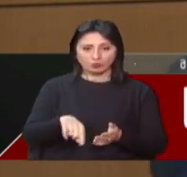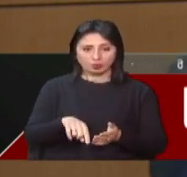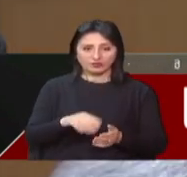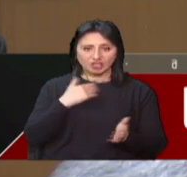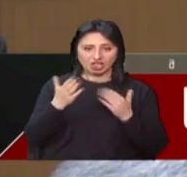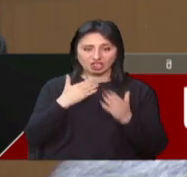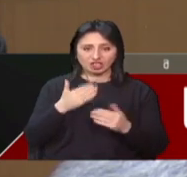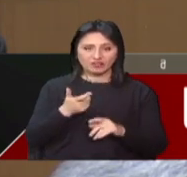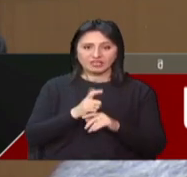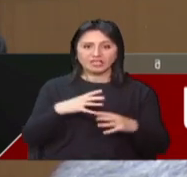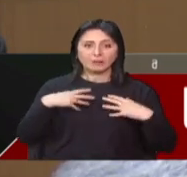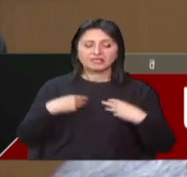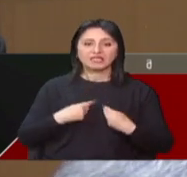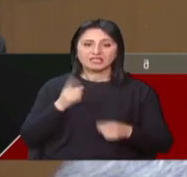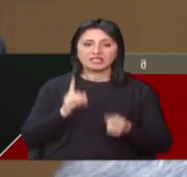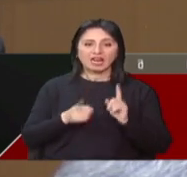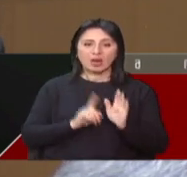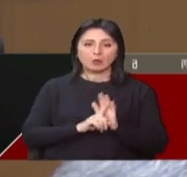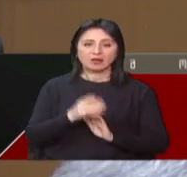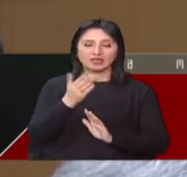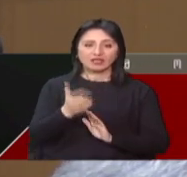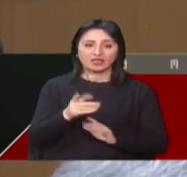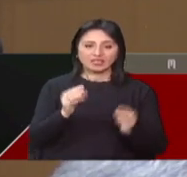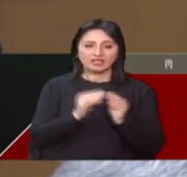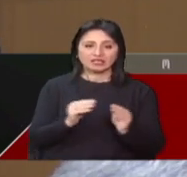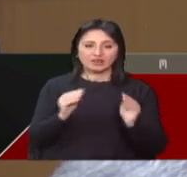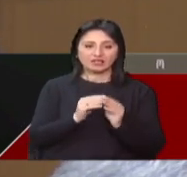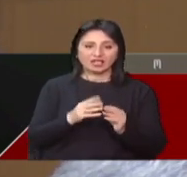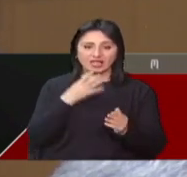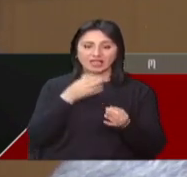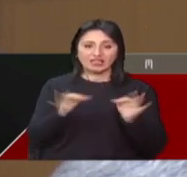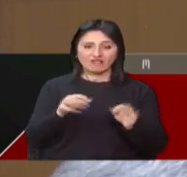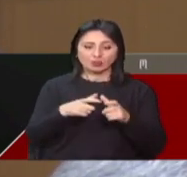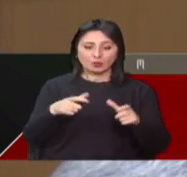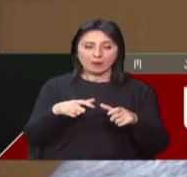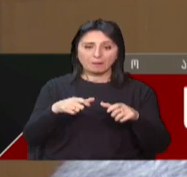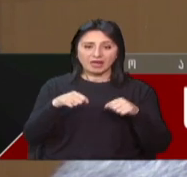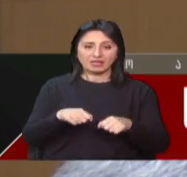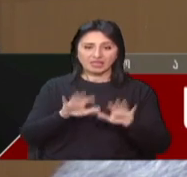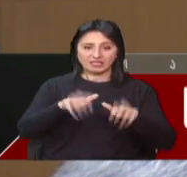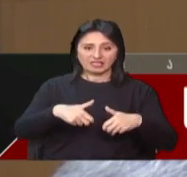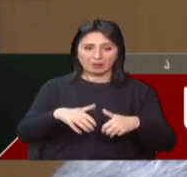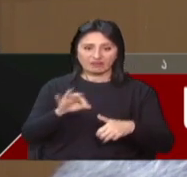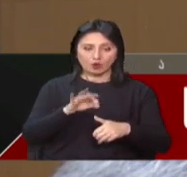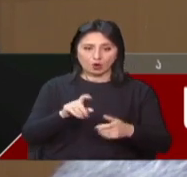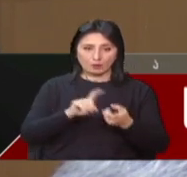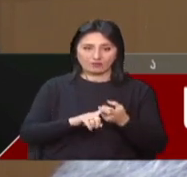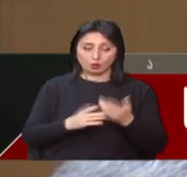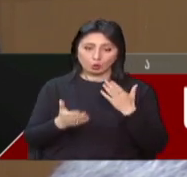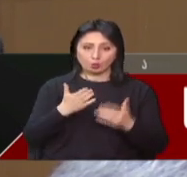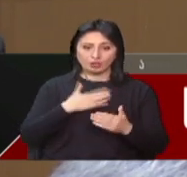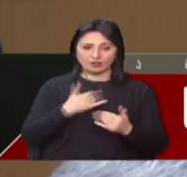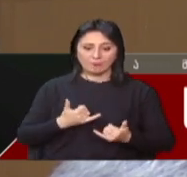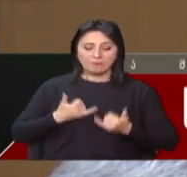მივიღებთ კენჭისყრაში. ძალიან სამწუხარო რეალობა შექმნით თქვენ ისევ და ისევ თავისუფალი მანდატის წართმევასთან მიმართებაში, თუმცა